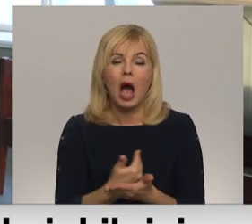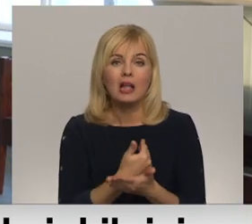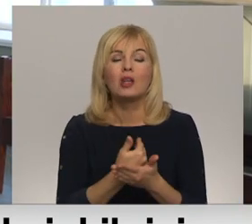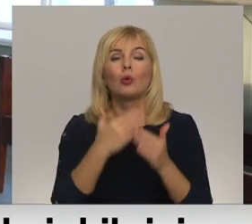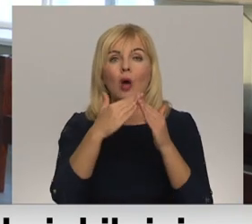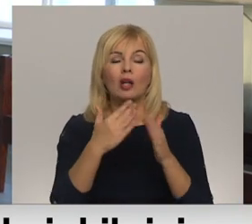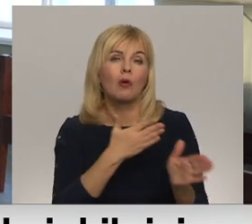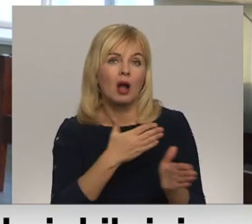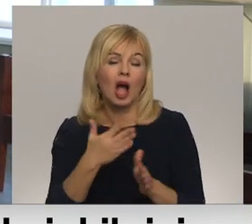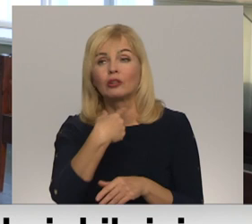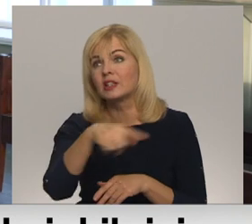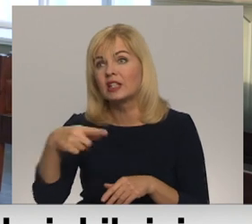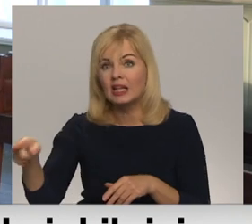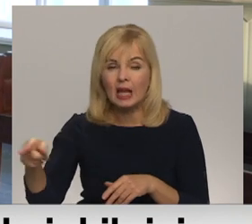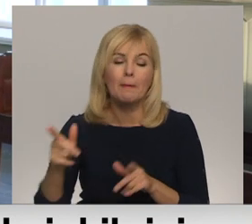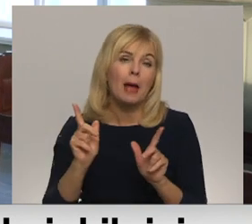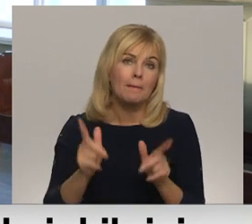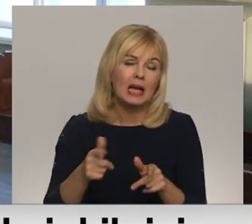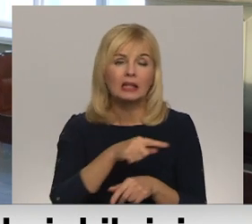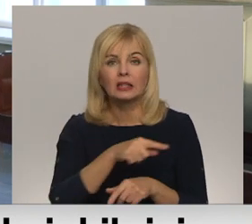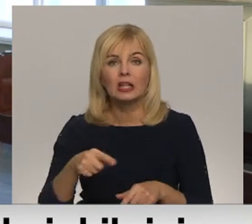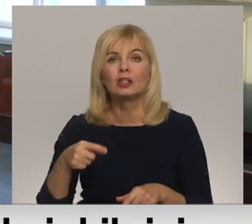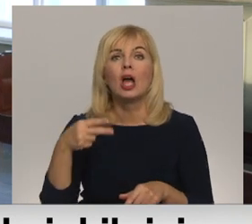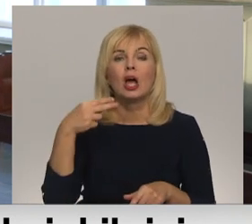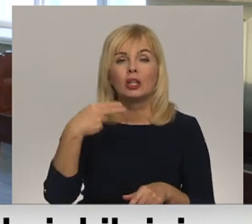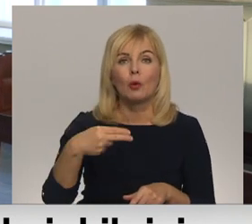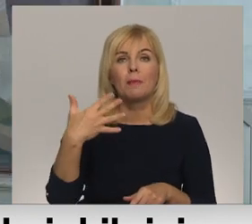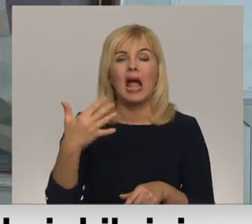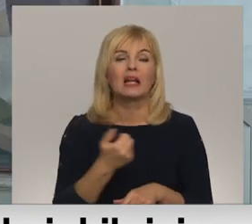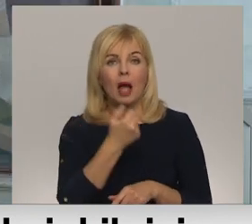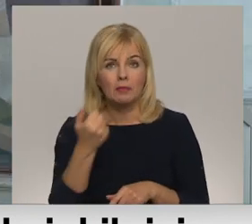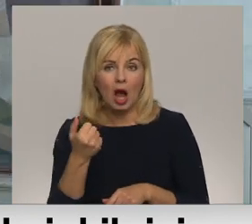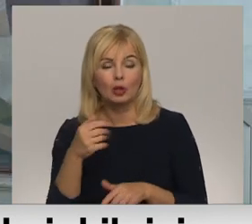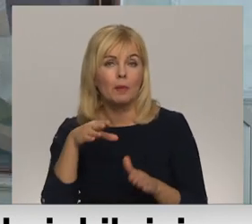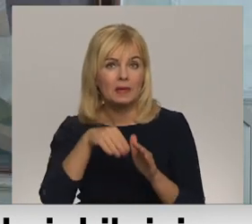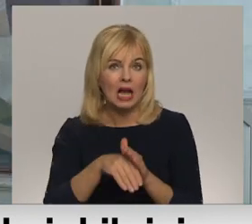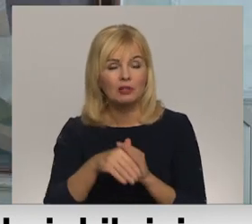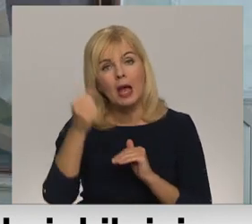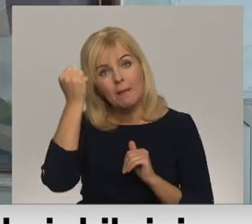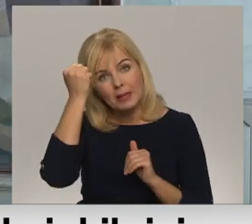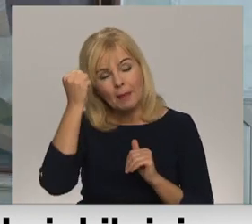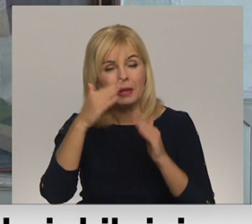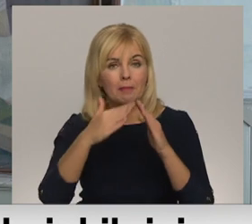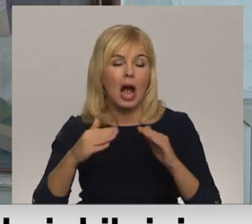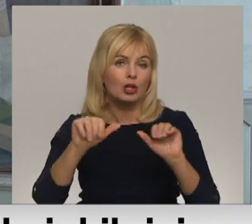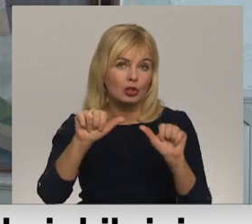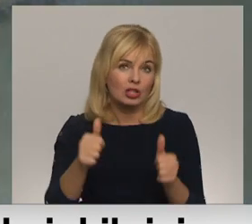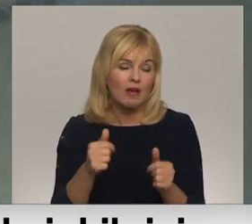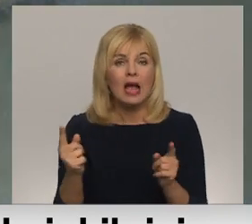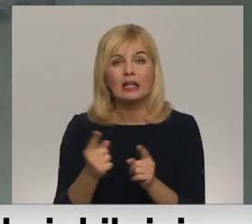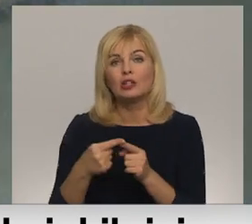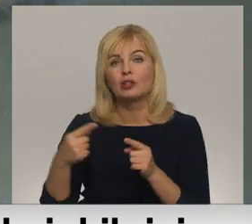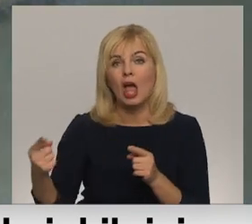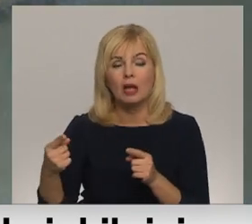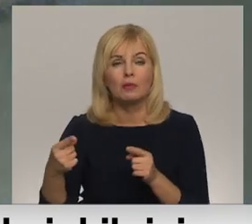bet gatavs kopā ar citiem entuziastiem līdz 2025. Gadam iesaistīties piemiņas mājas izveidē. Īsais termiņš